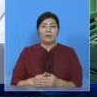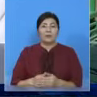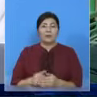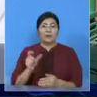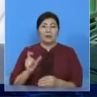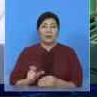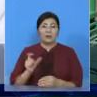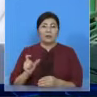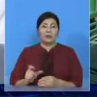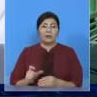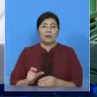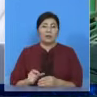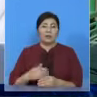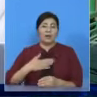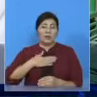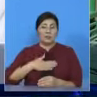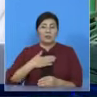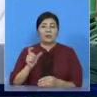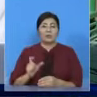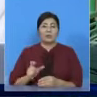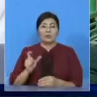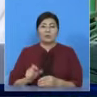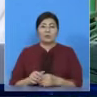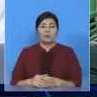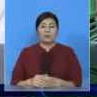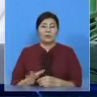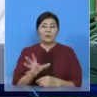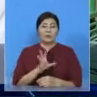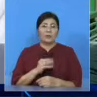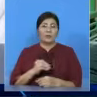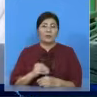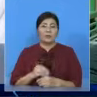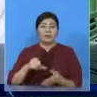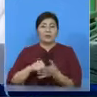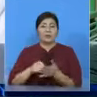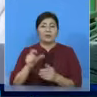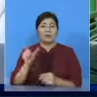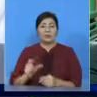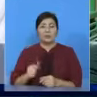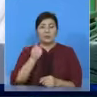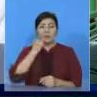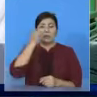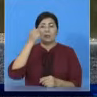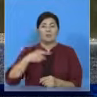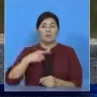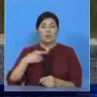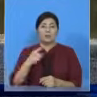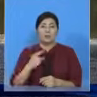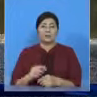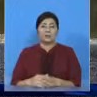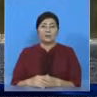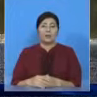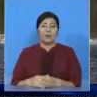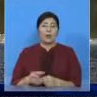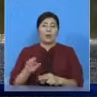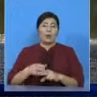халыққа жаны ашитын сондай азаматтар. Сондықтан барша атсалысқан азаматтарға алғысымызды білдіреміз.